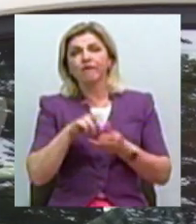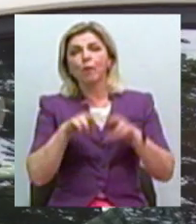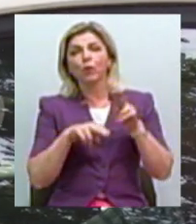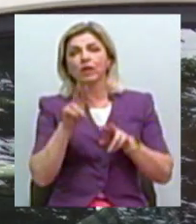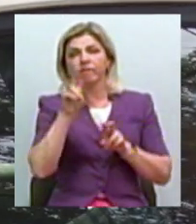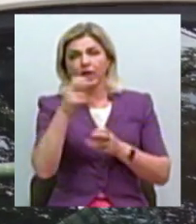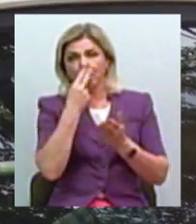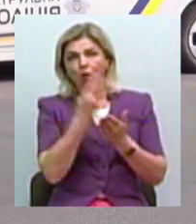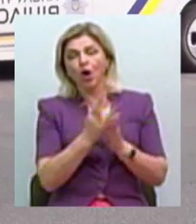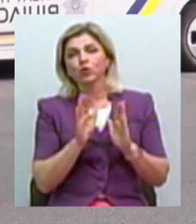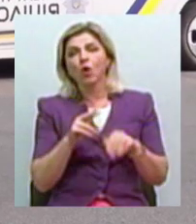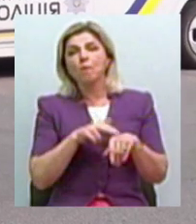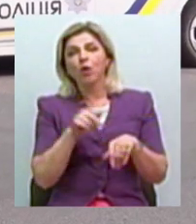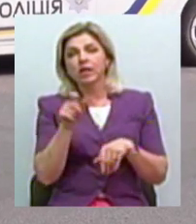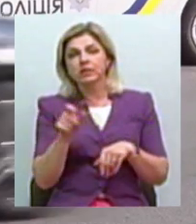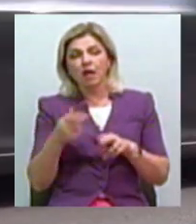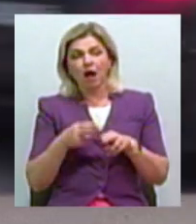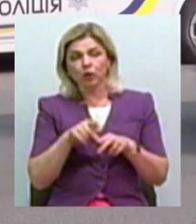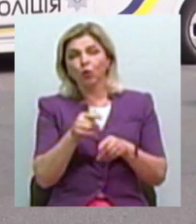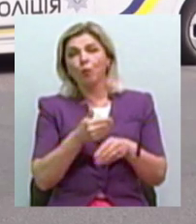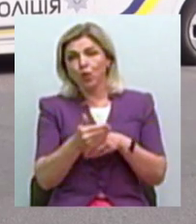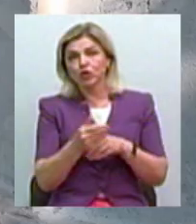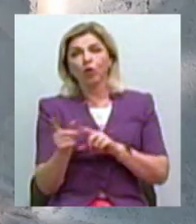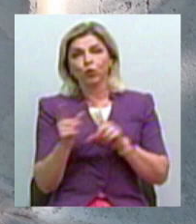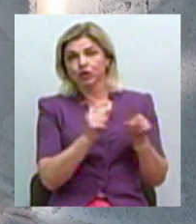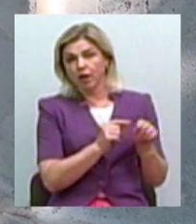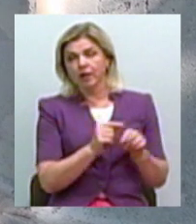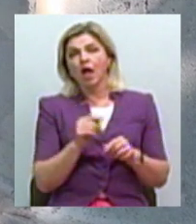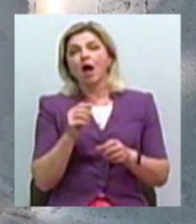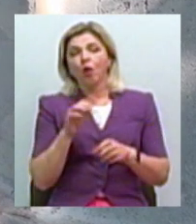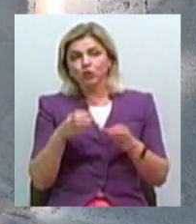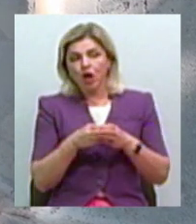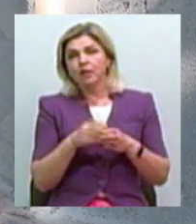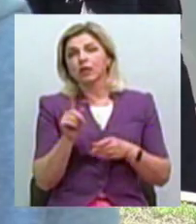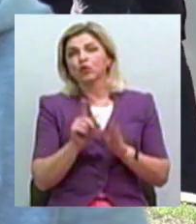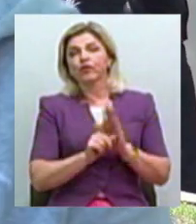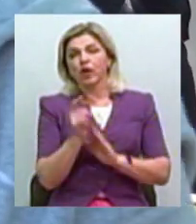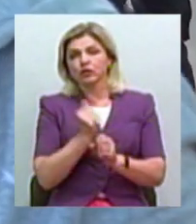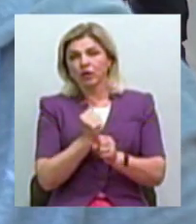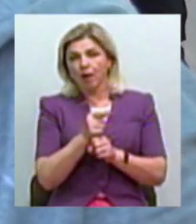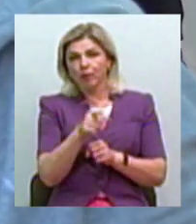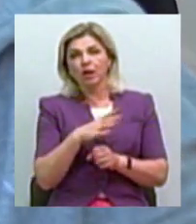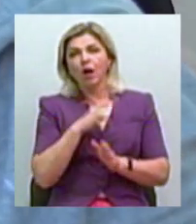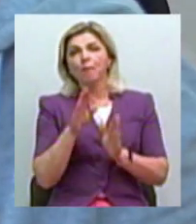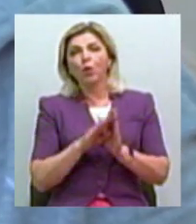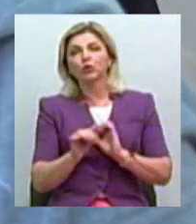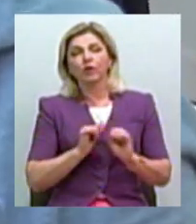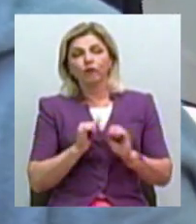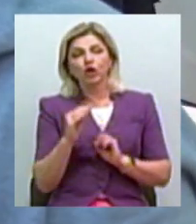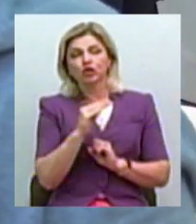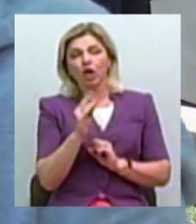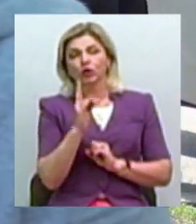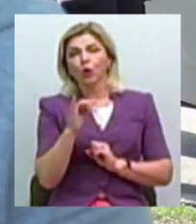лише поліцейським, які згодом від'їжджають. Ділянка, на якій розпочались роботи, раніше була в розпорядженні Жанни Курченко. Жінка говорить,